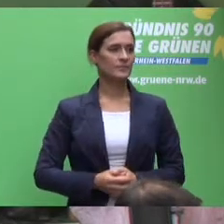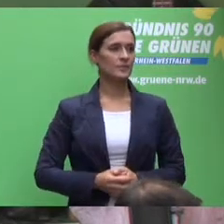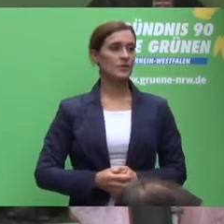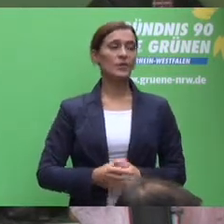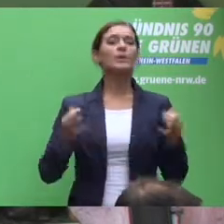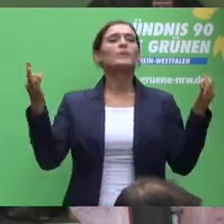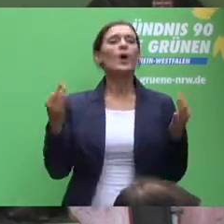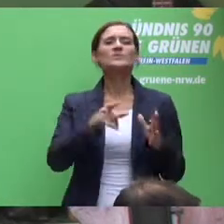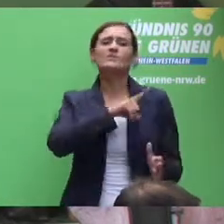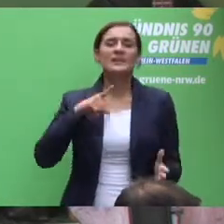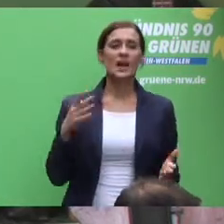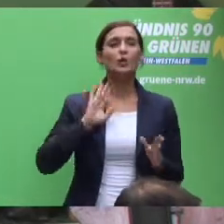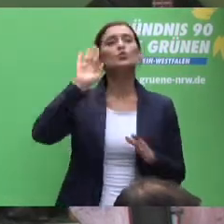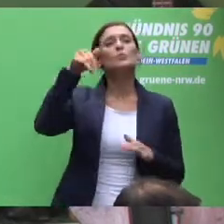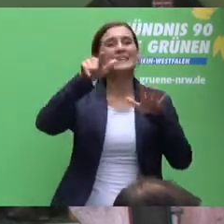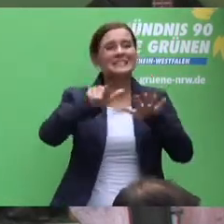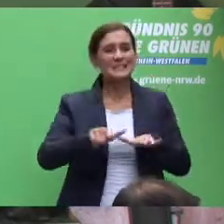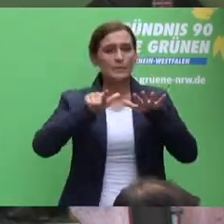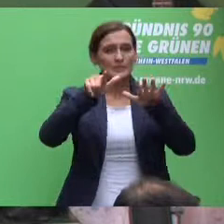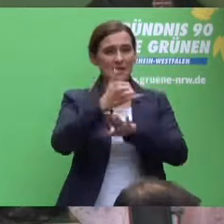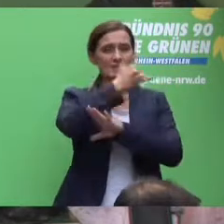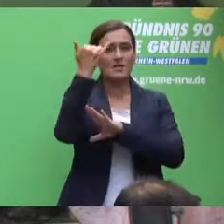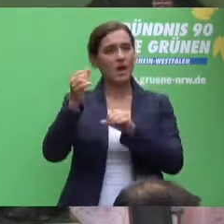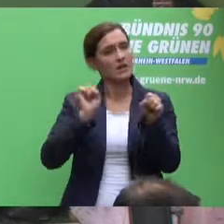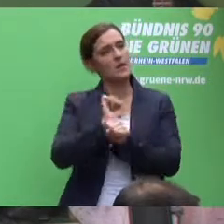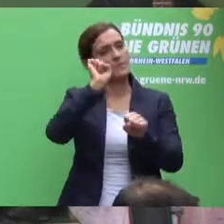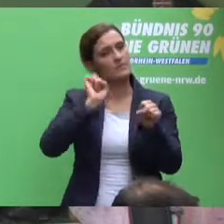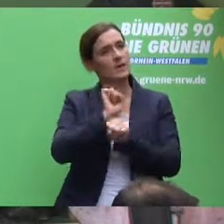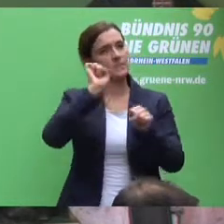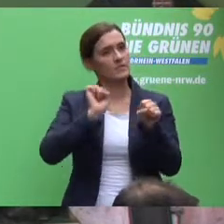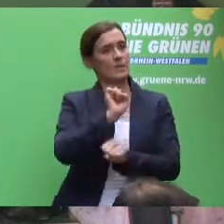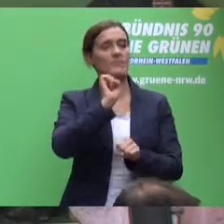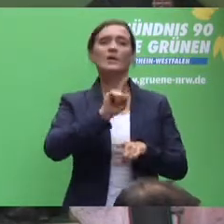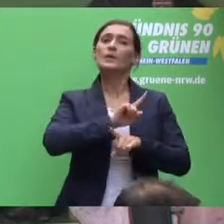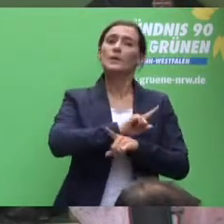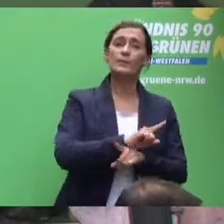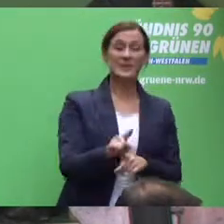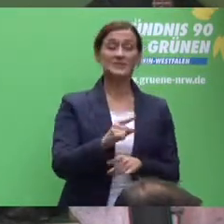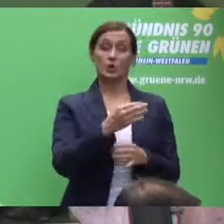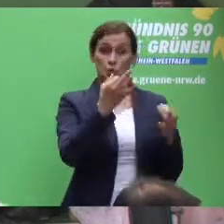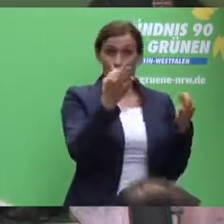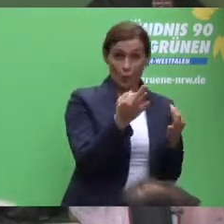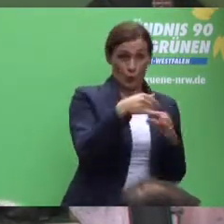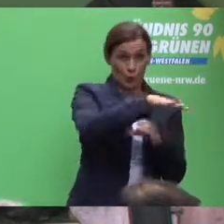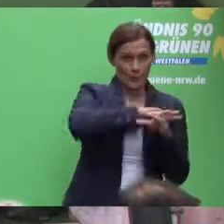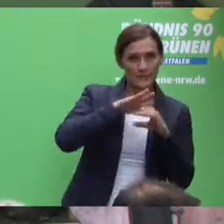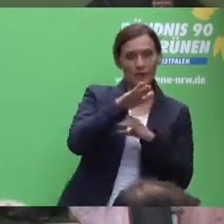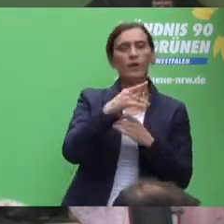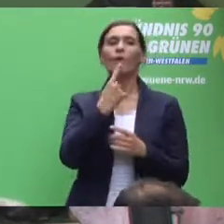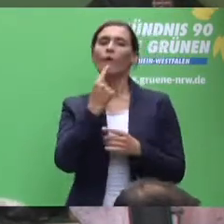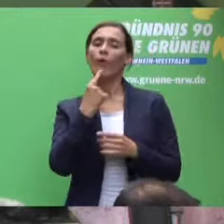über 17 Jahre des Kampfes, bis Grüne sich endlich in einer rot-grünen Regierung